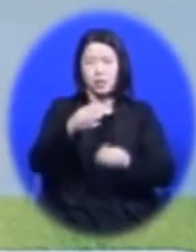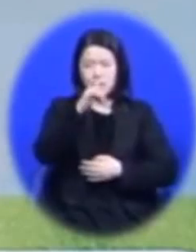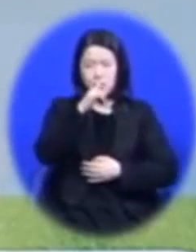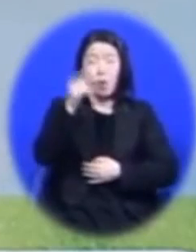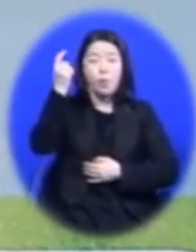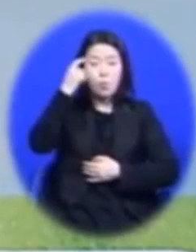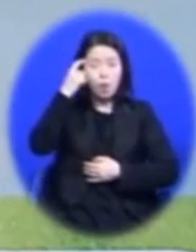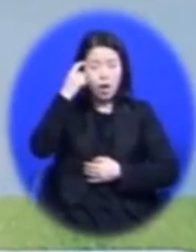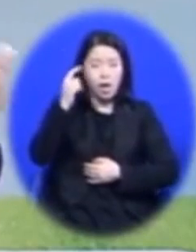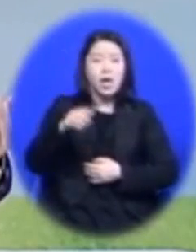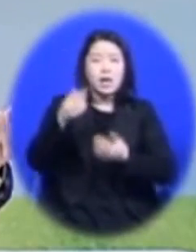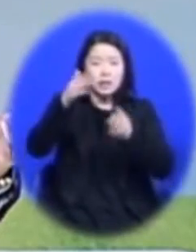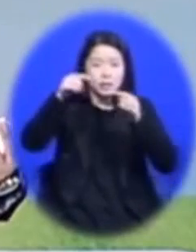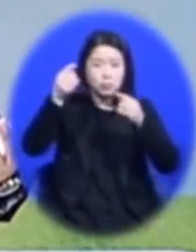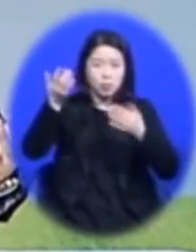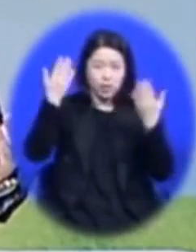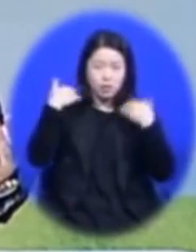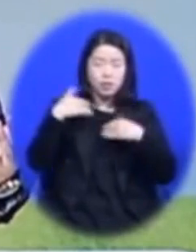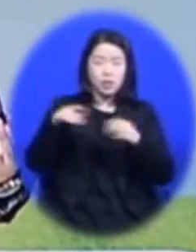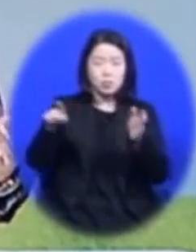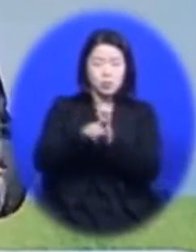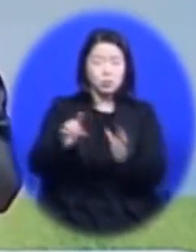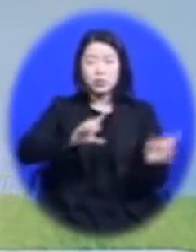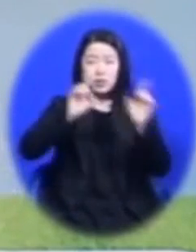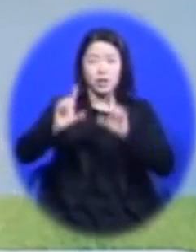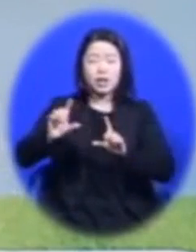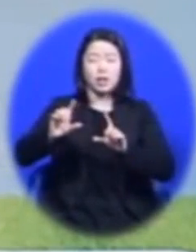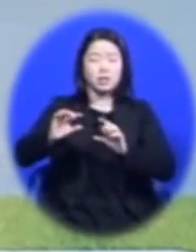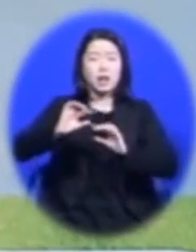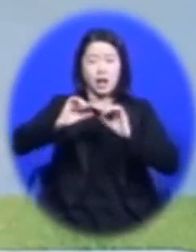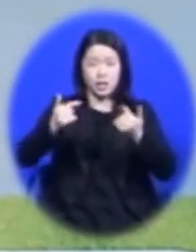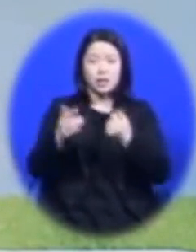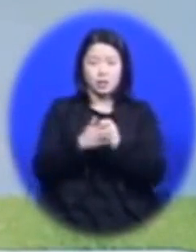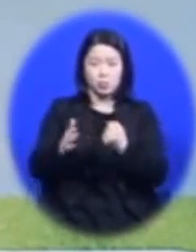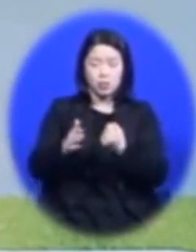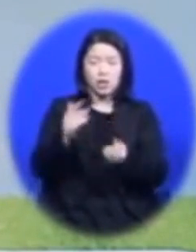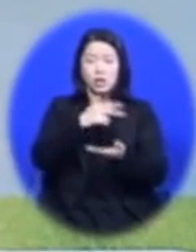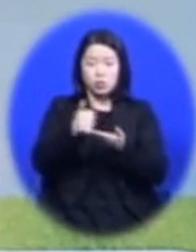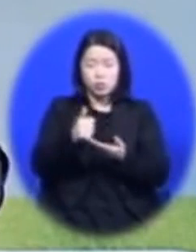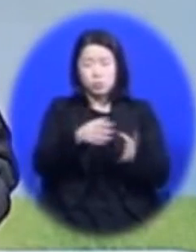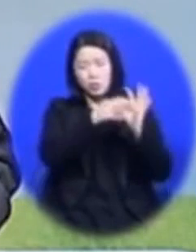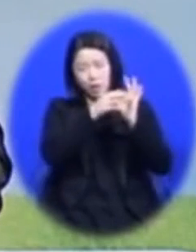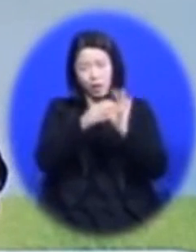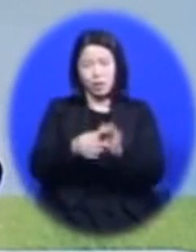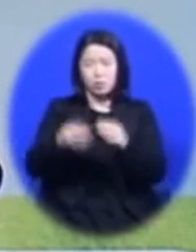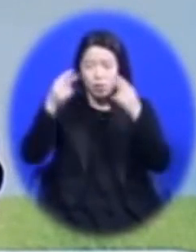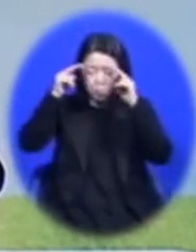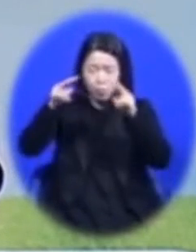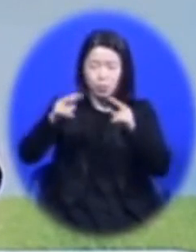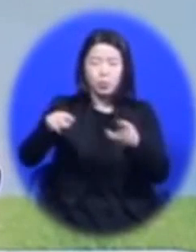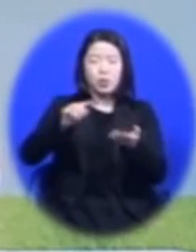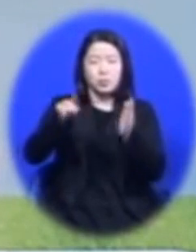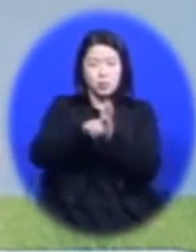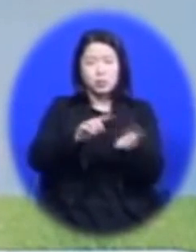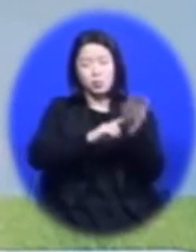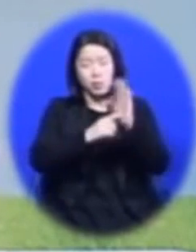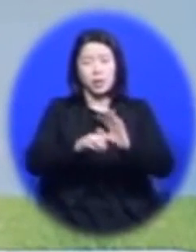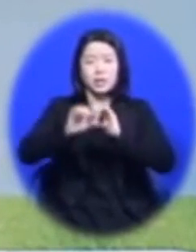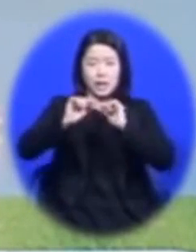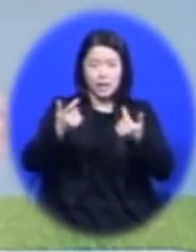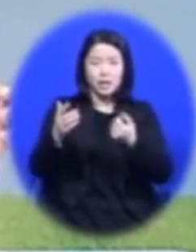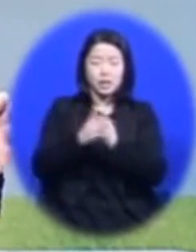왜? 믿음으로 살아보질 않았어요. 주님을 계속 바라보고 반응하고 그렇게 살아보질 않았기 때문에